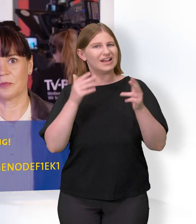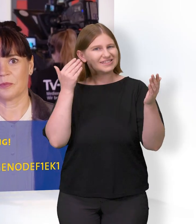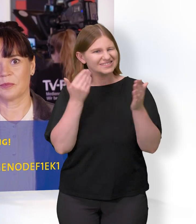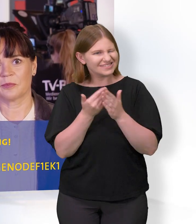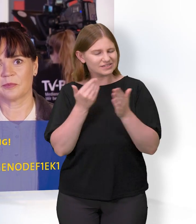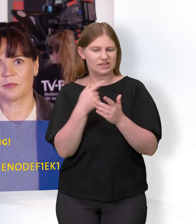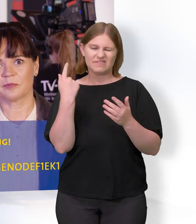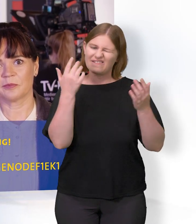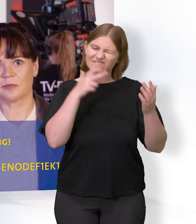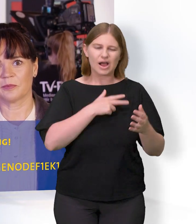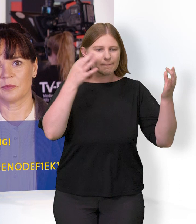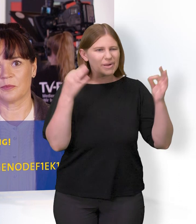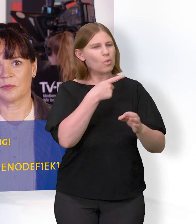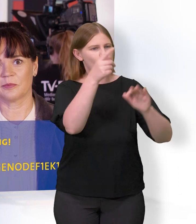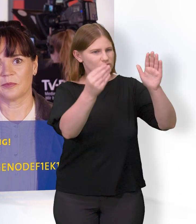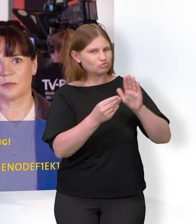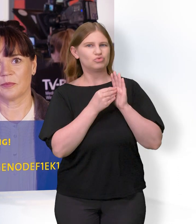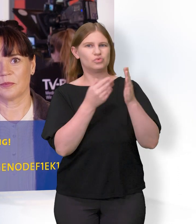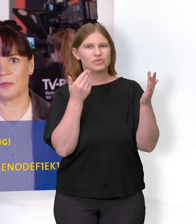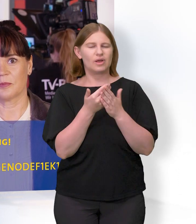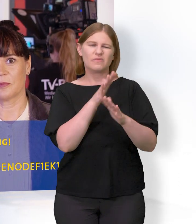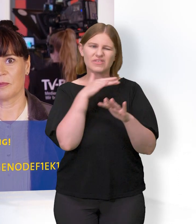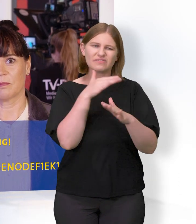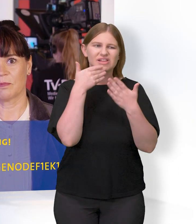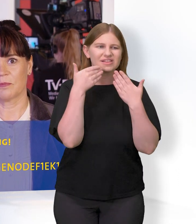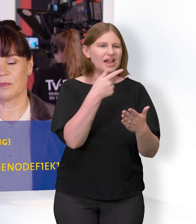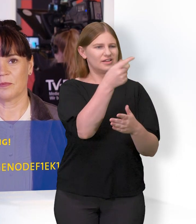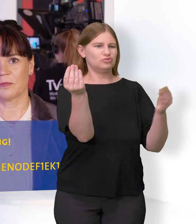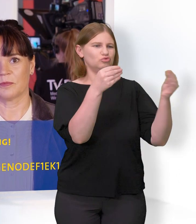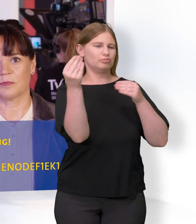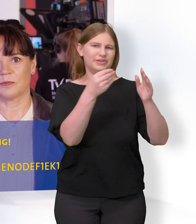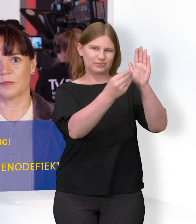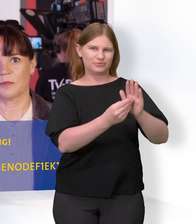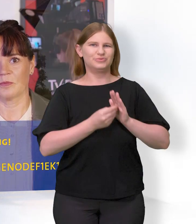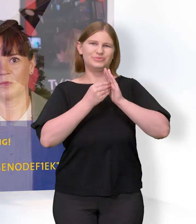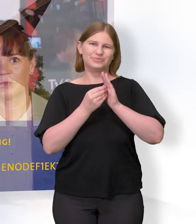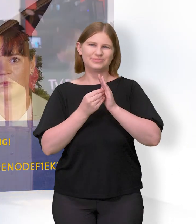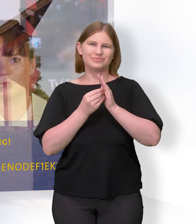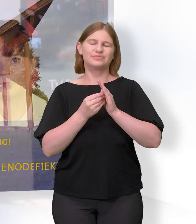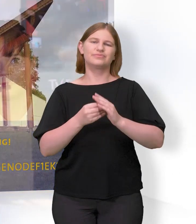Und darauf sind wir wirklich angewiesen. Deshalb danke für Ihre Unterstützung.